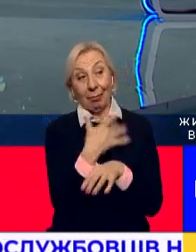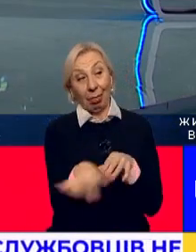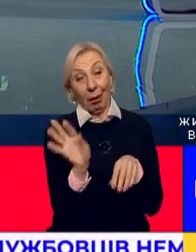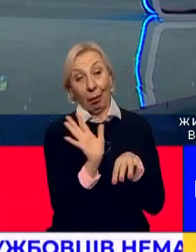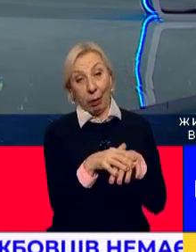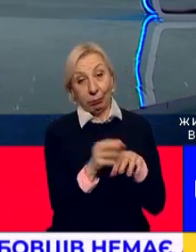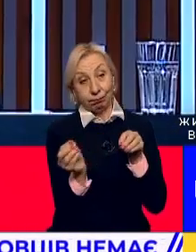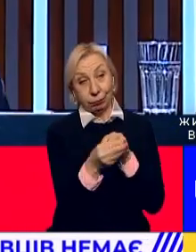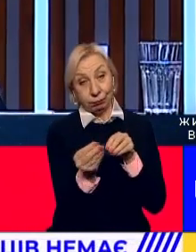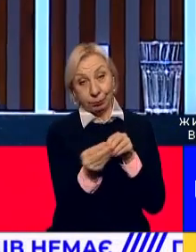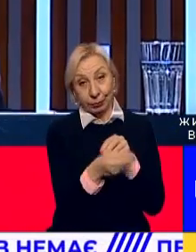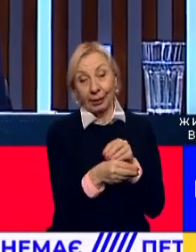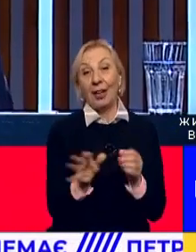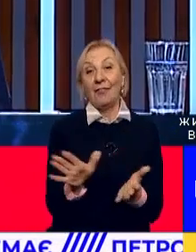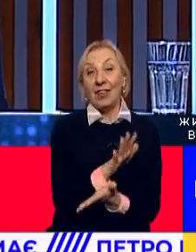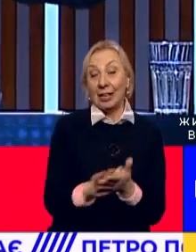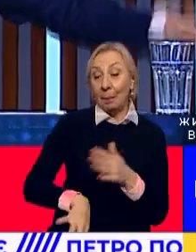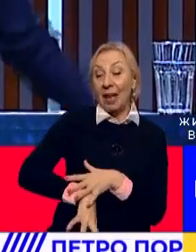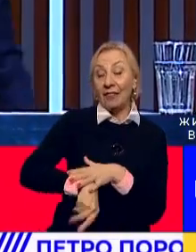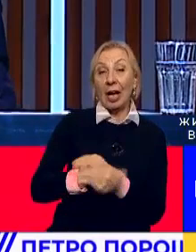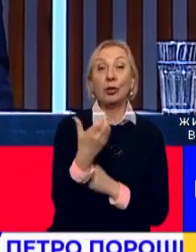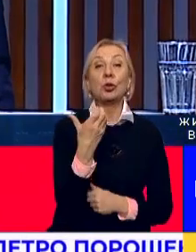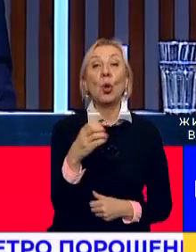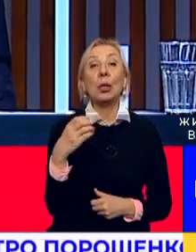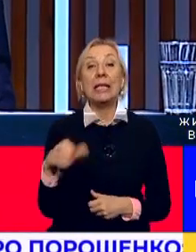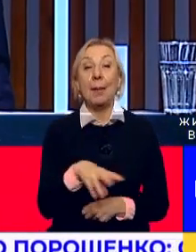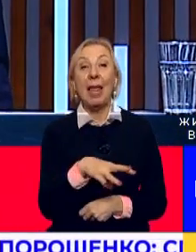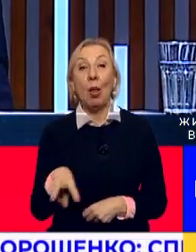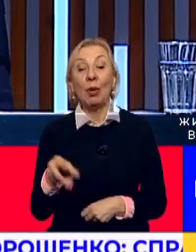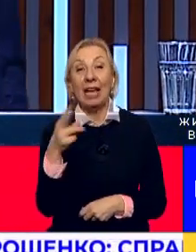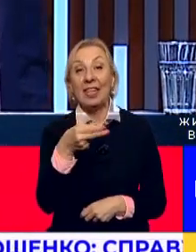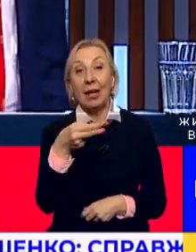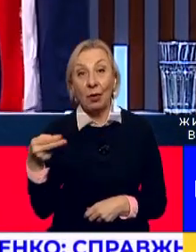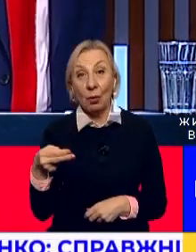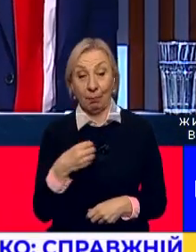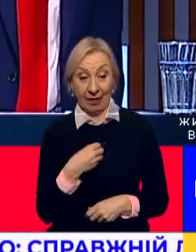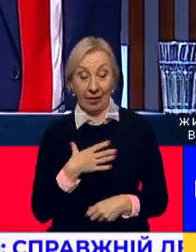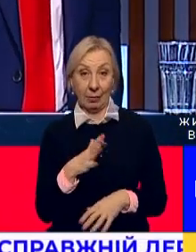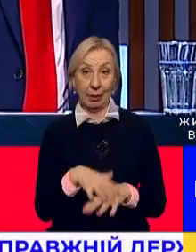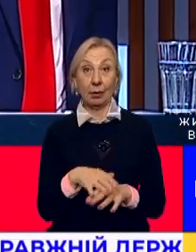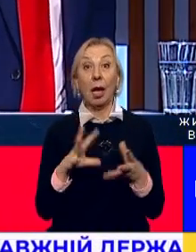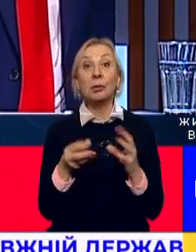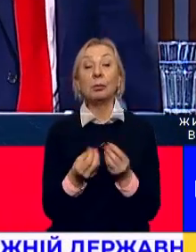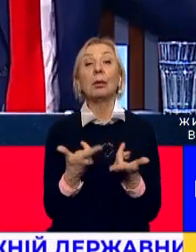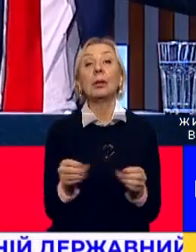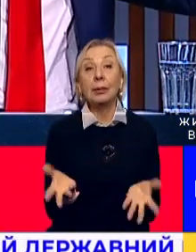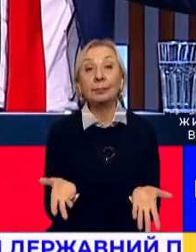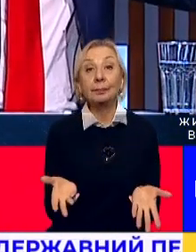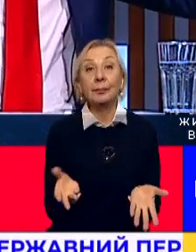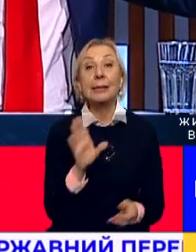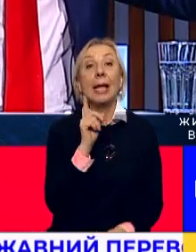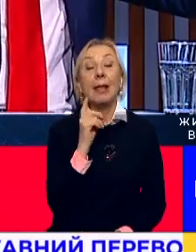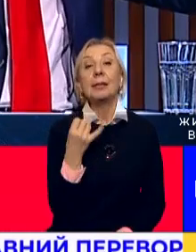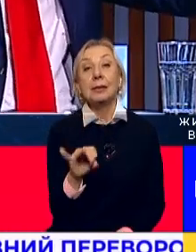офшорні компанії Зеленського відмивають сотні мільйонів євро, вкрадені з Приватбанку. Де результати розслідування? Де